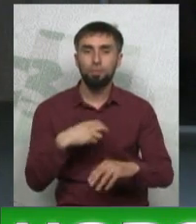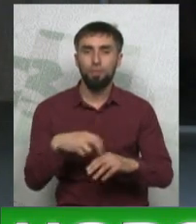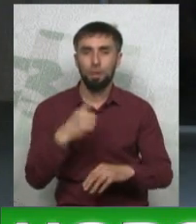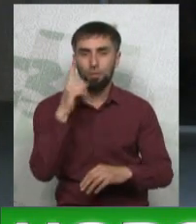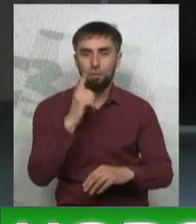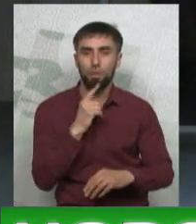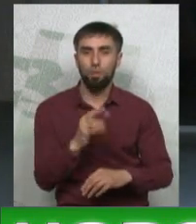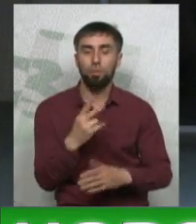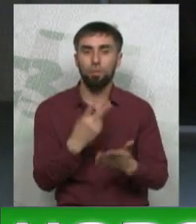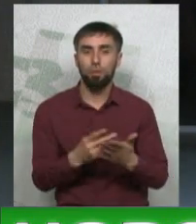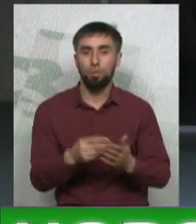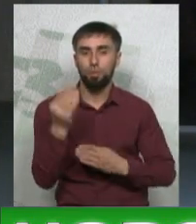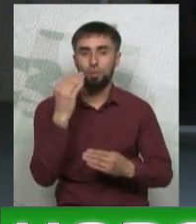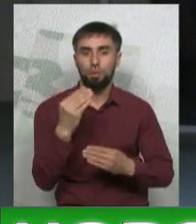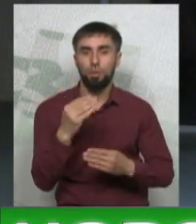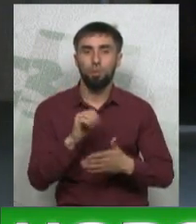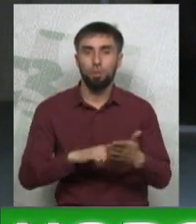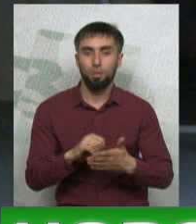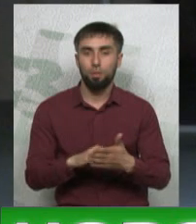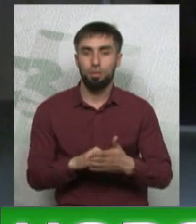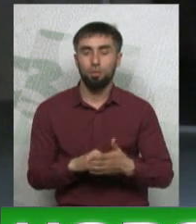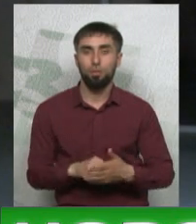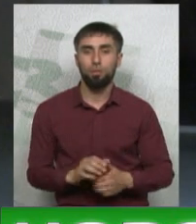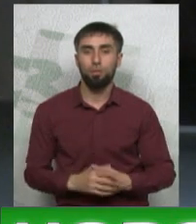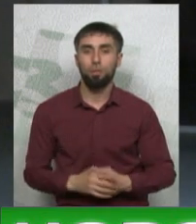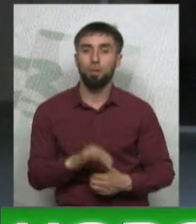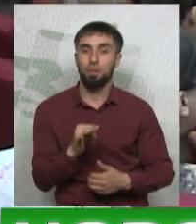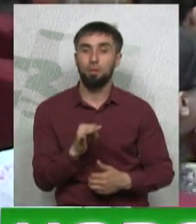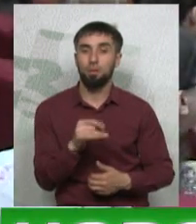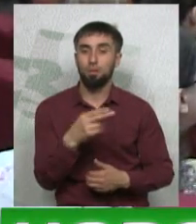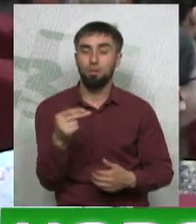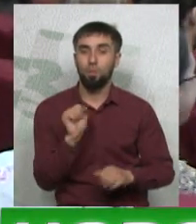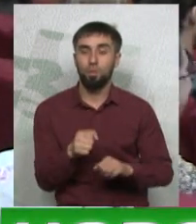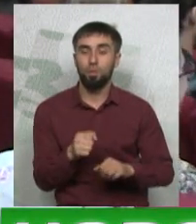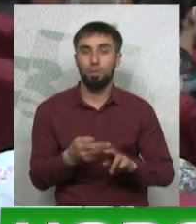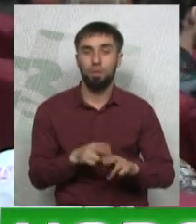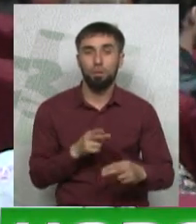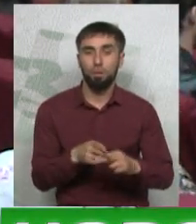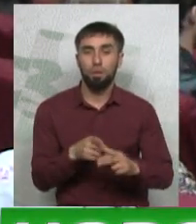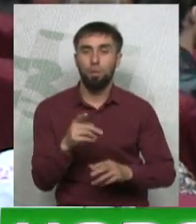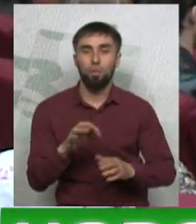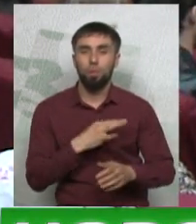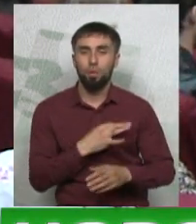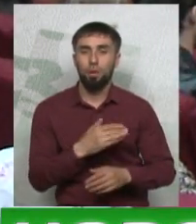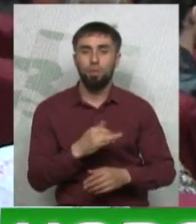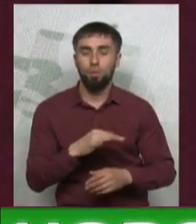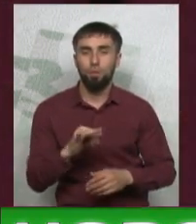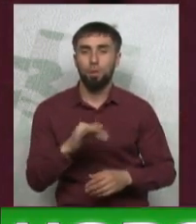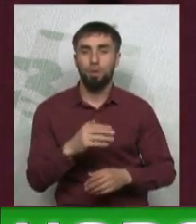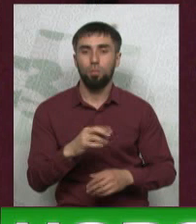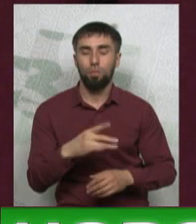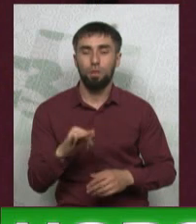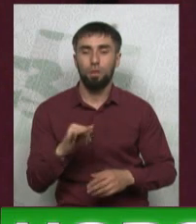месяц, и он показывает примерную причину, и правительство Москвы может отреагировать на эту тему. Экономисты, юристы, филологи, биологи и